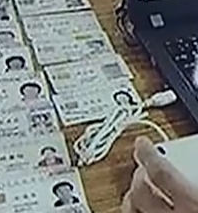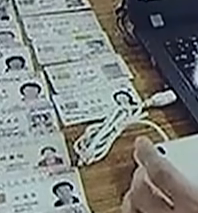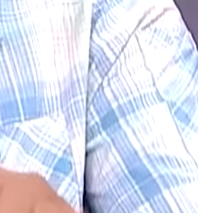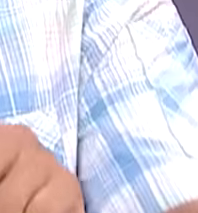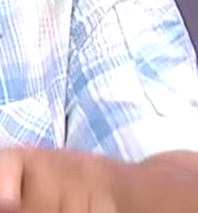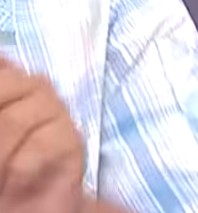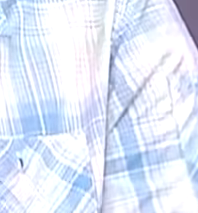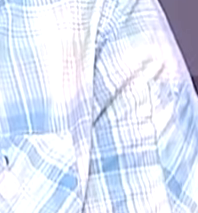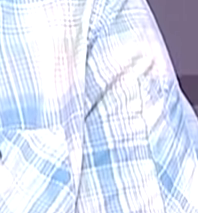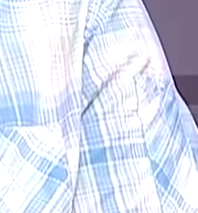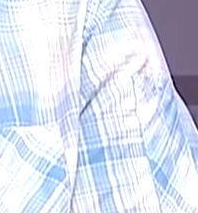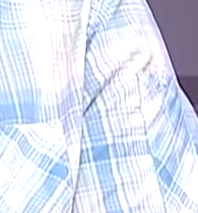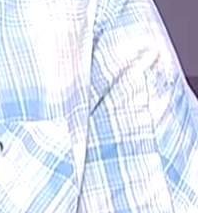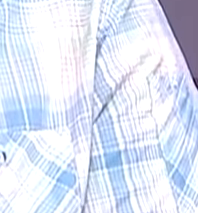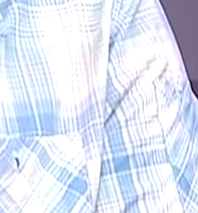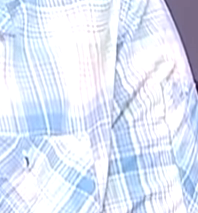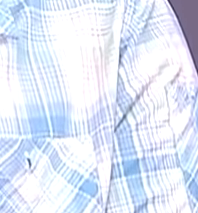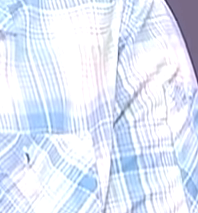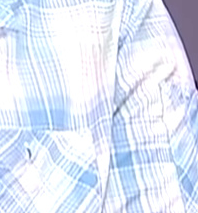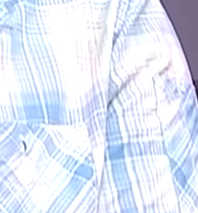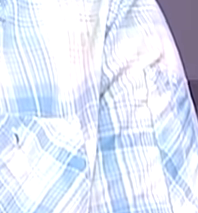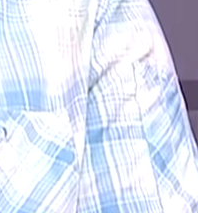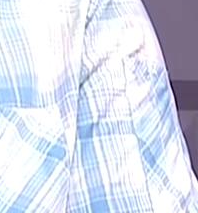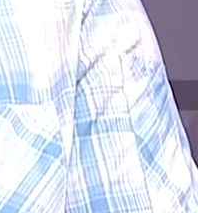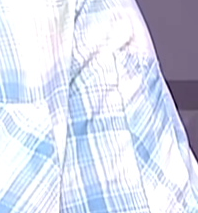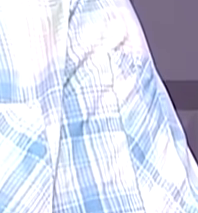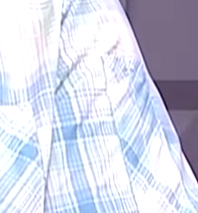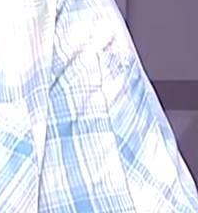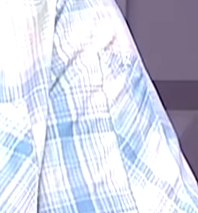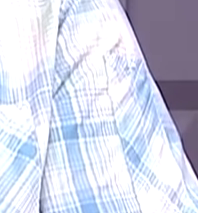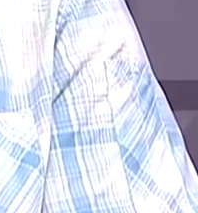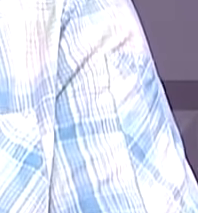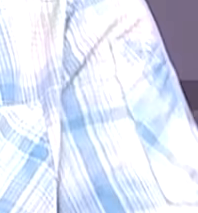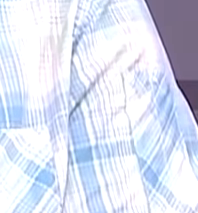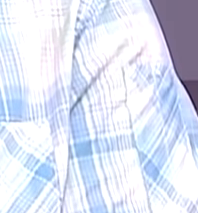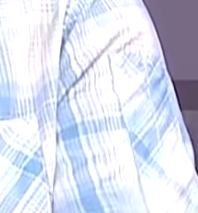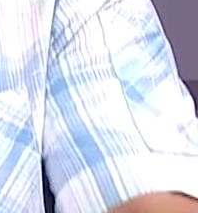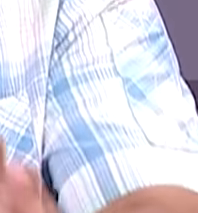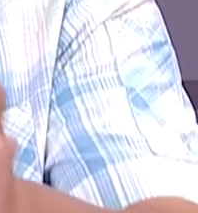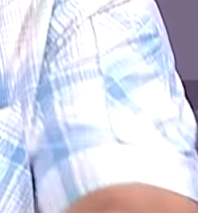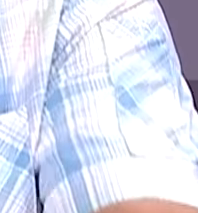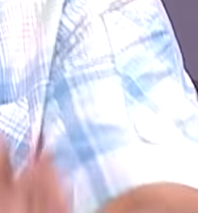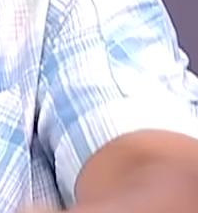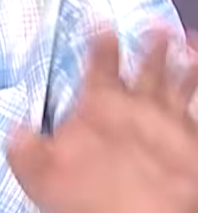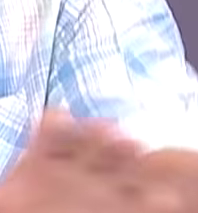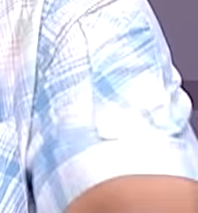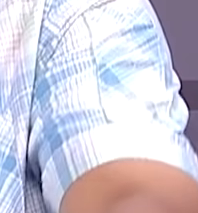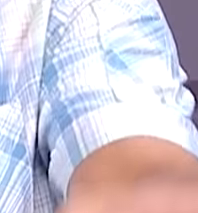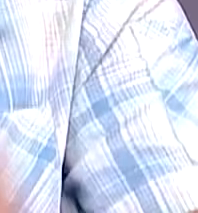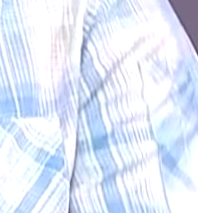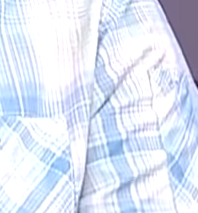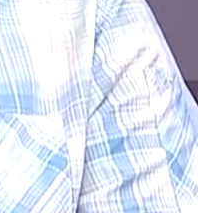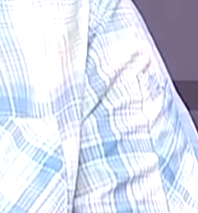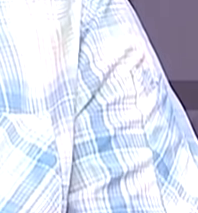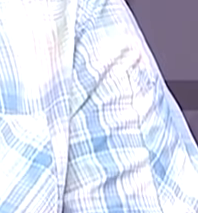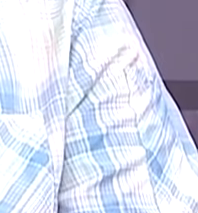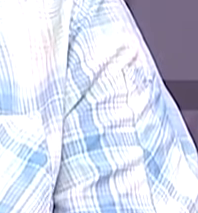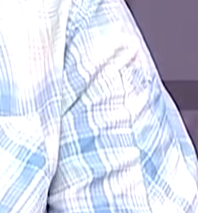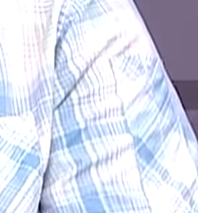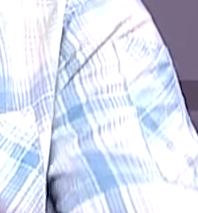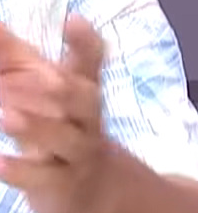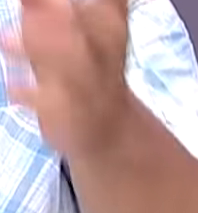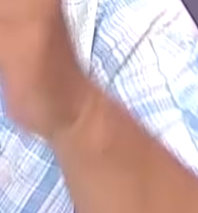大概有七成的人都希望发现金。你现在知道政府为什么不发了吗？因为发现金一定要经过李长、林长的系